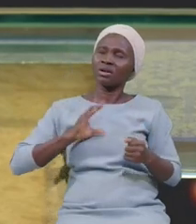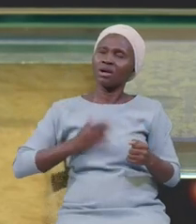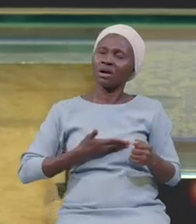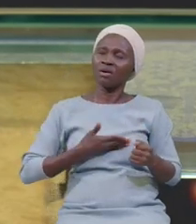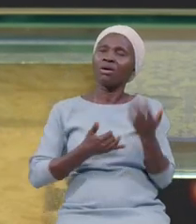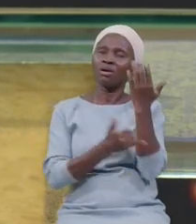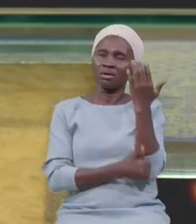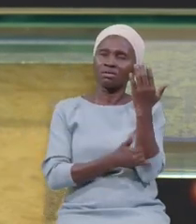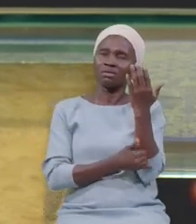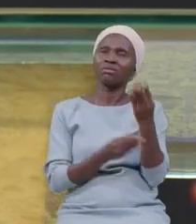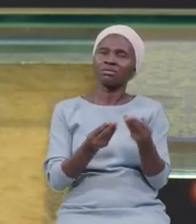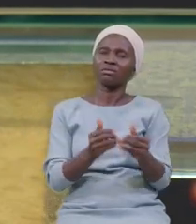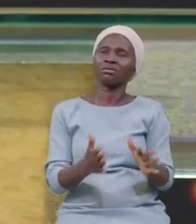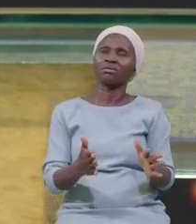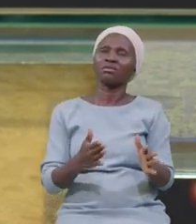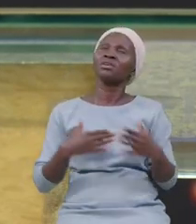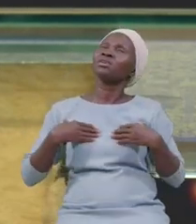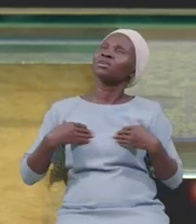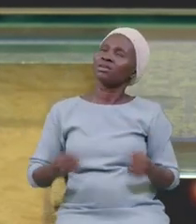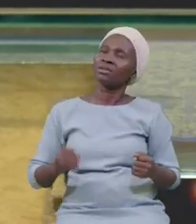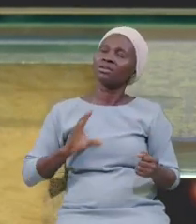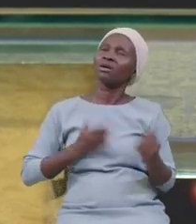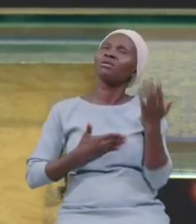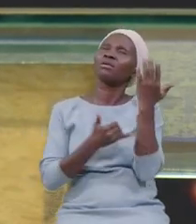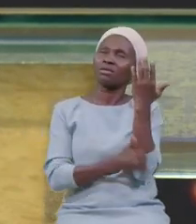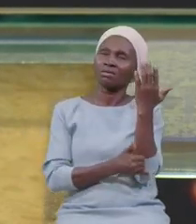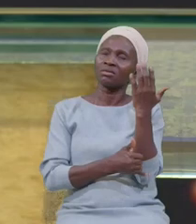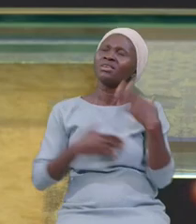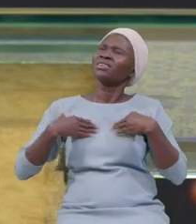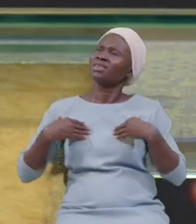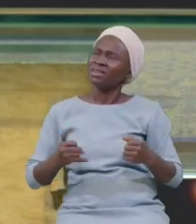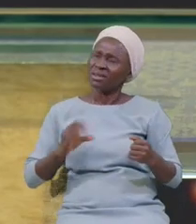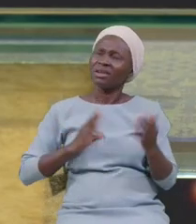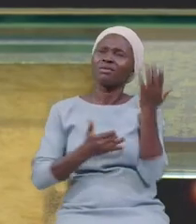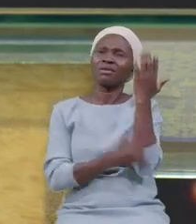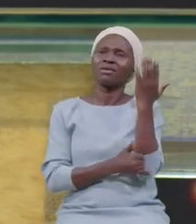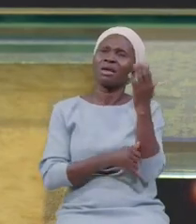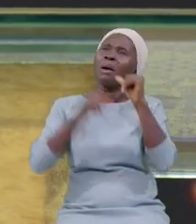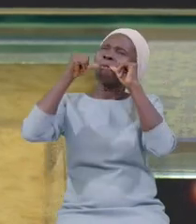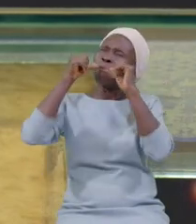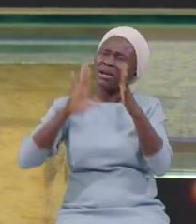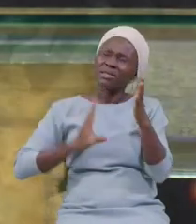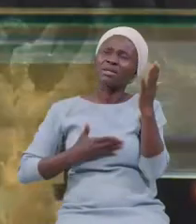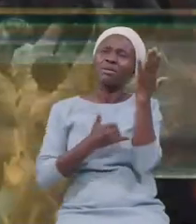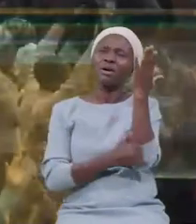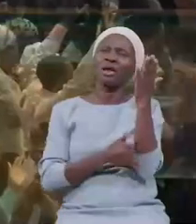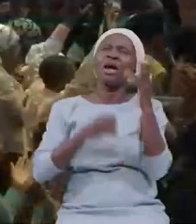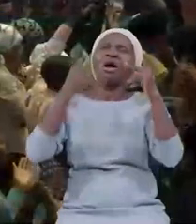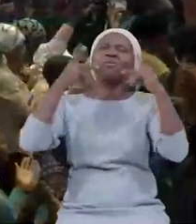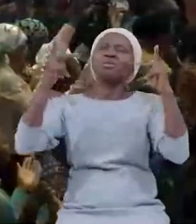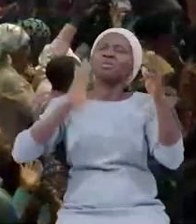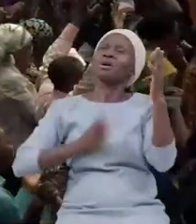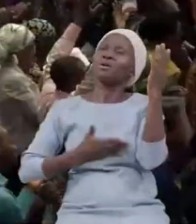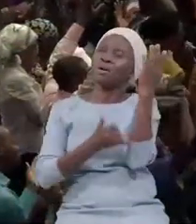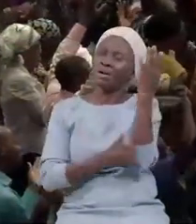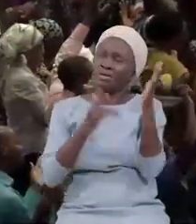Guéris notre pays. Guéris notre pays. Bénis notre pays. Prospère notre pays.